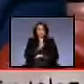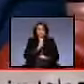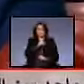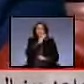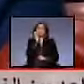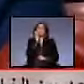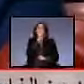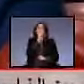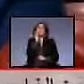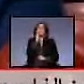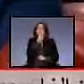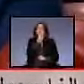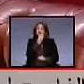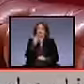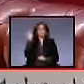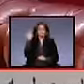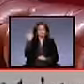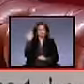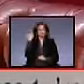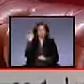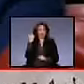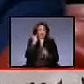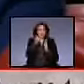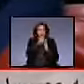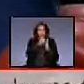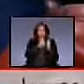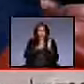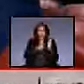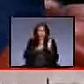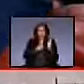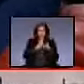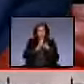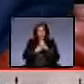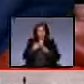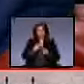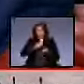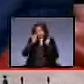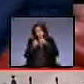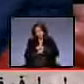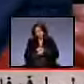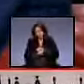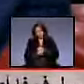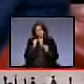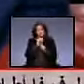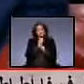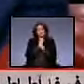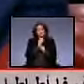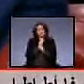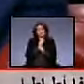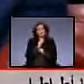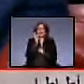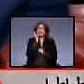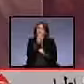اغلب افلام السينما زمان كانت عن روايات، صح، تتحول من روايه الى يتعمل